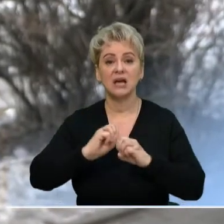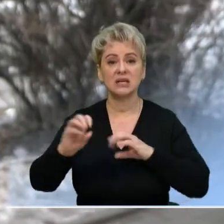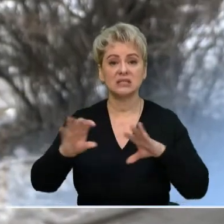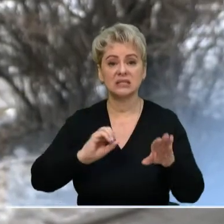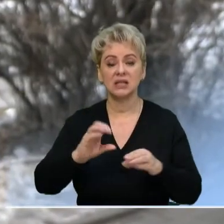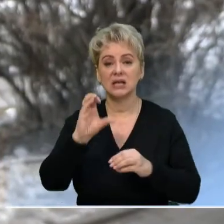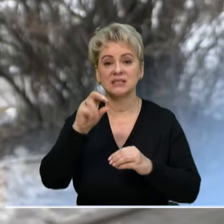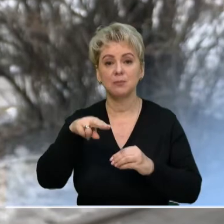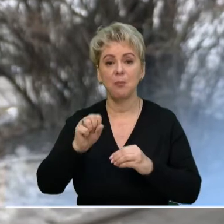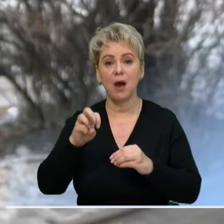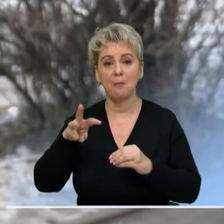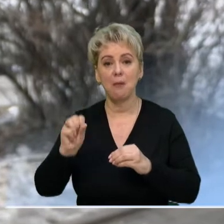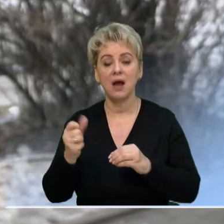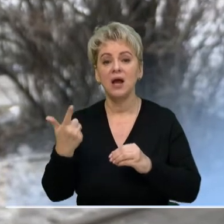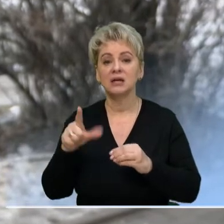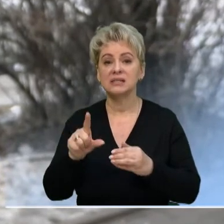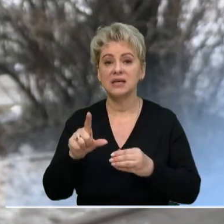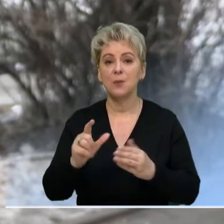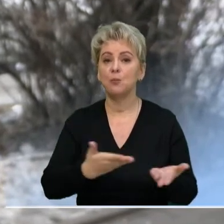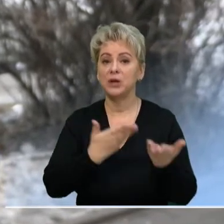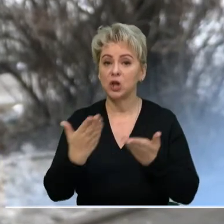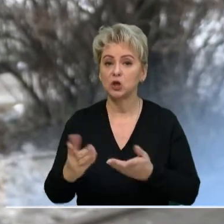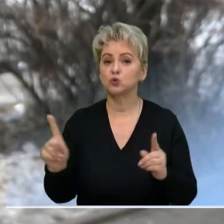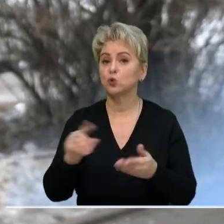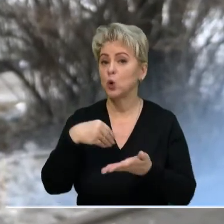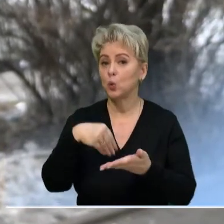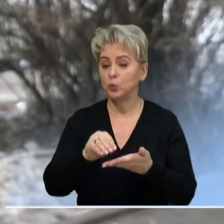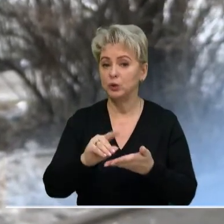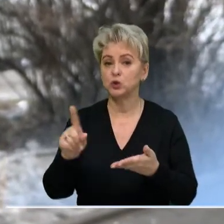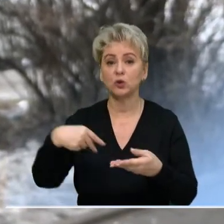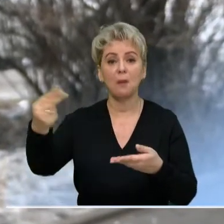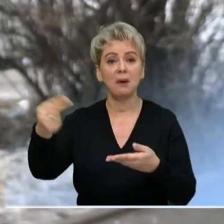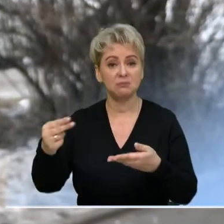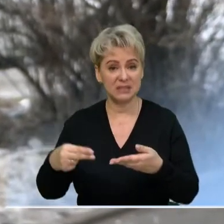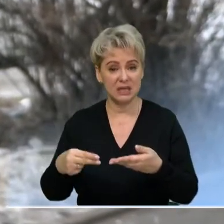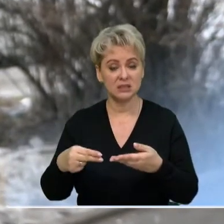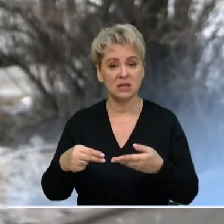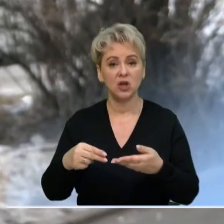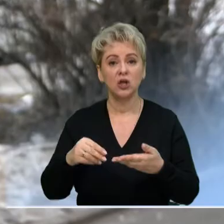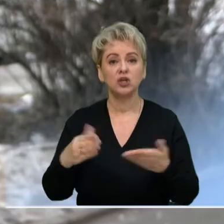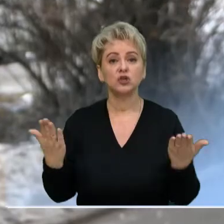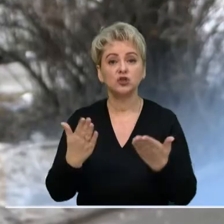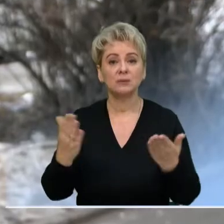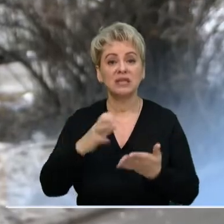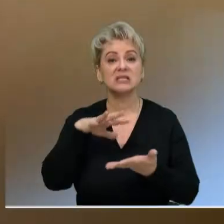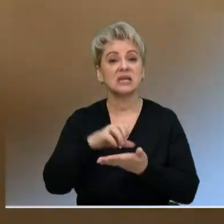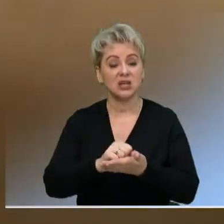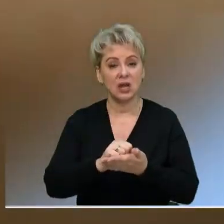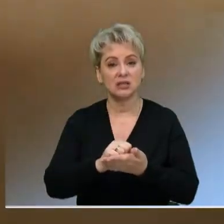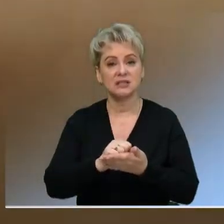спама, где приглашают что-то купить, на что-то подписаться, на и чем-то